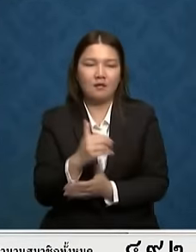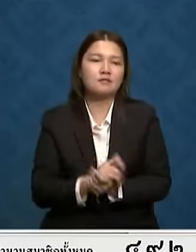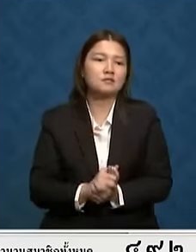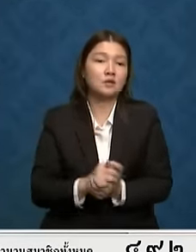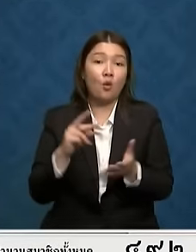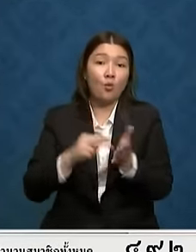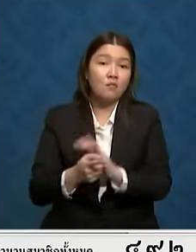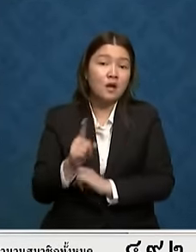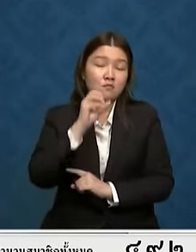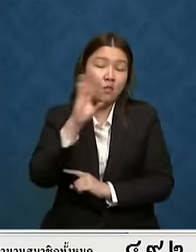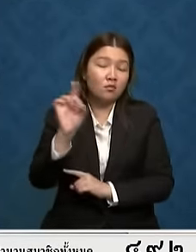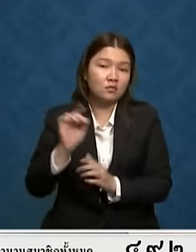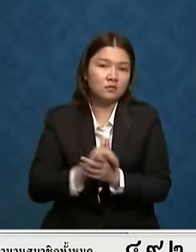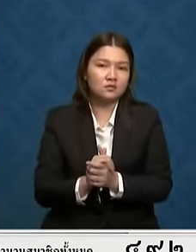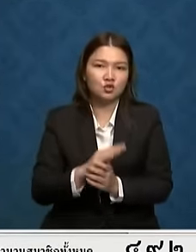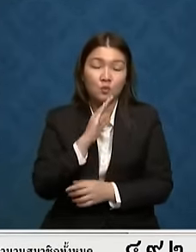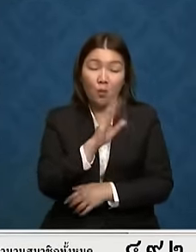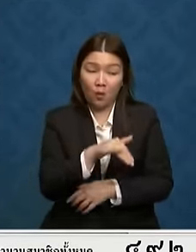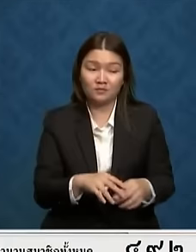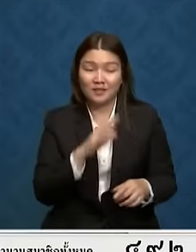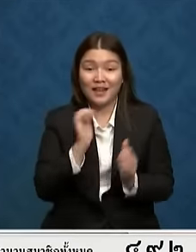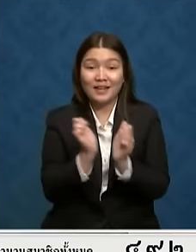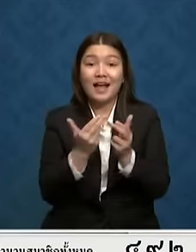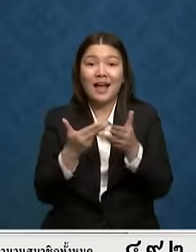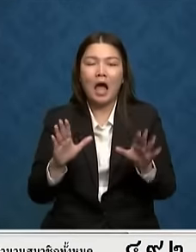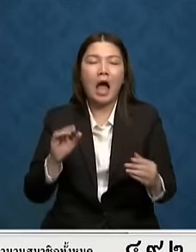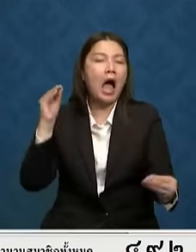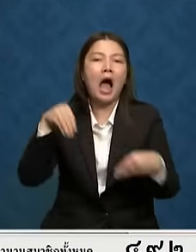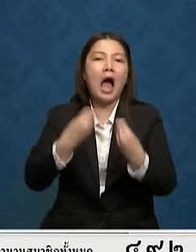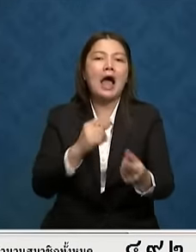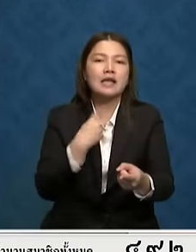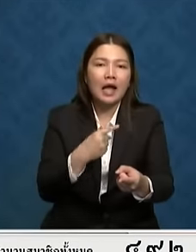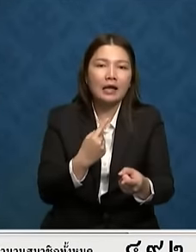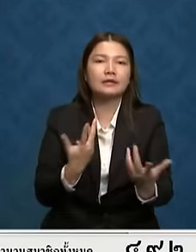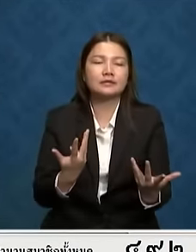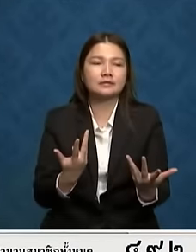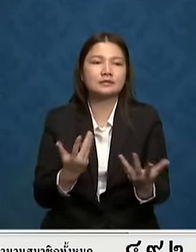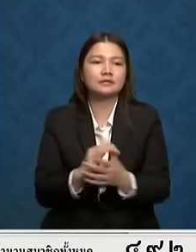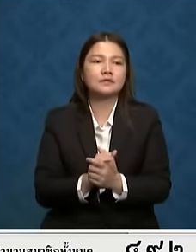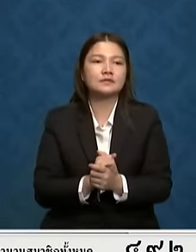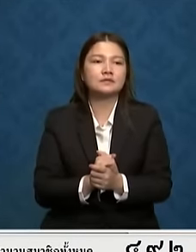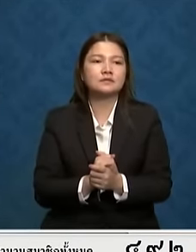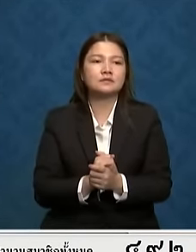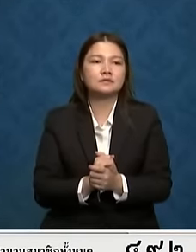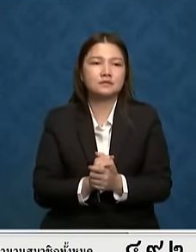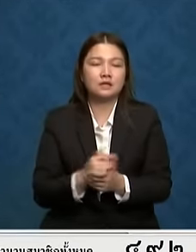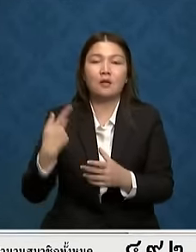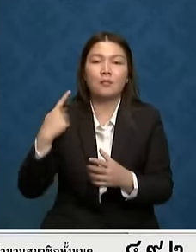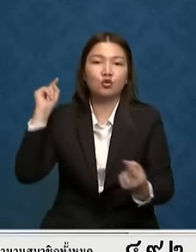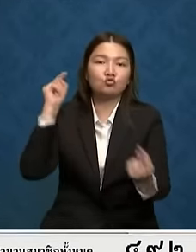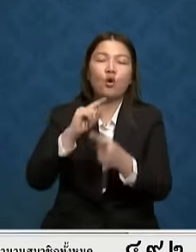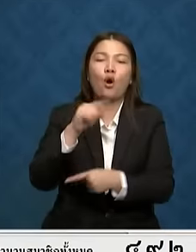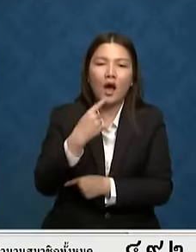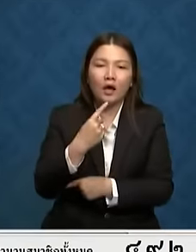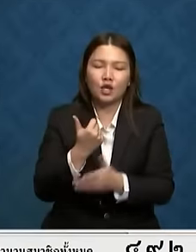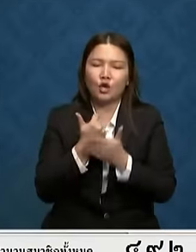ความชัดเจนว่าจะยกเว้นนิทให้ใครให้กับใครมีผลประโยชน์กับ